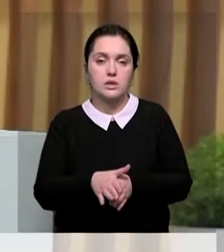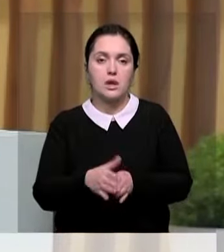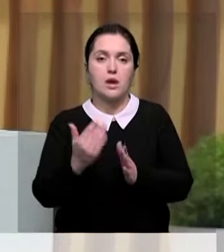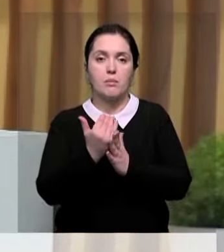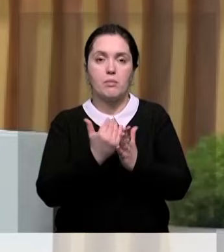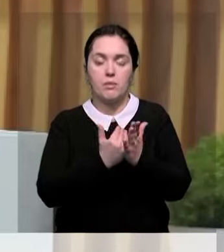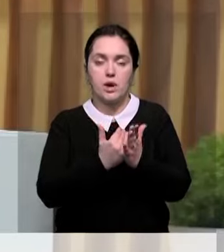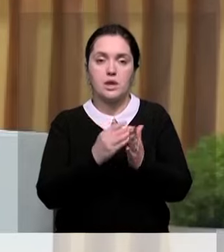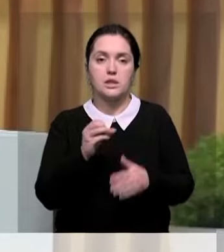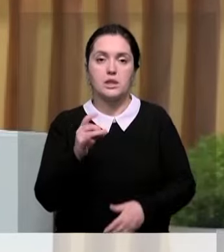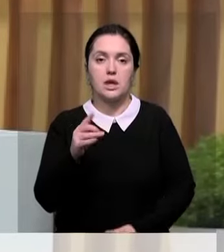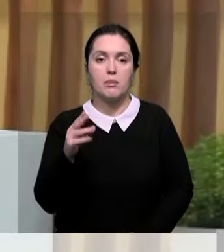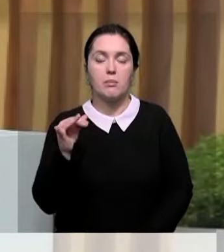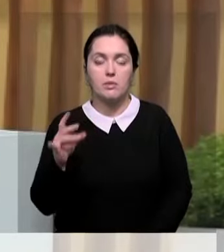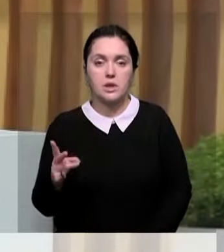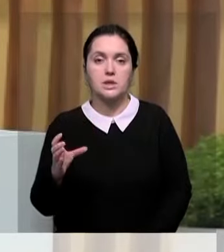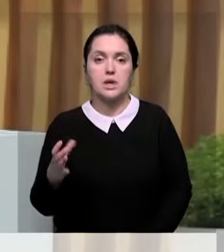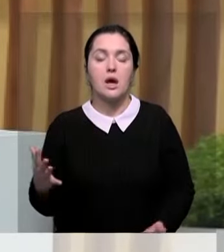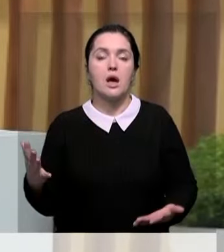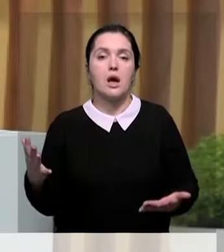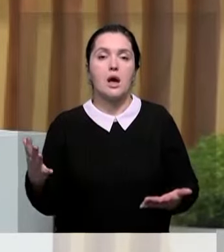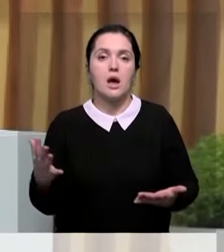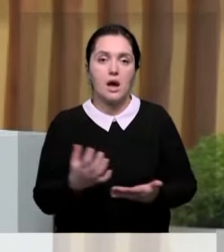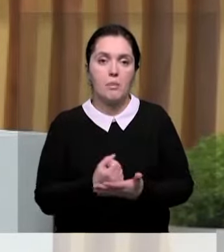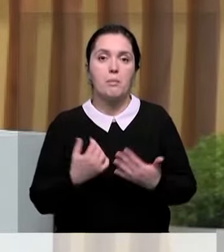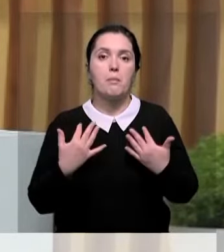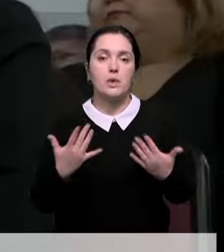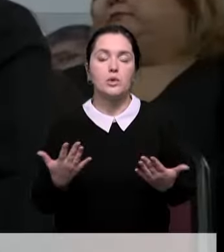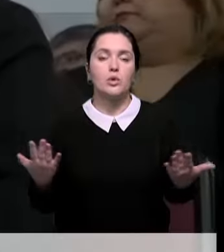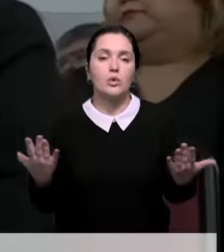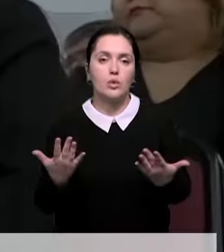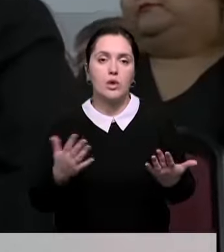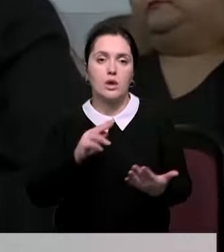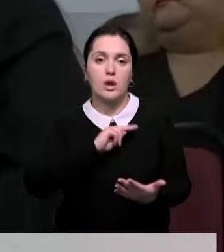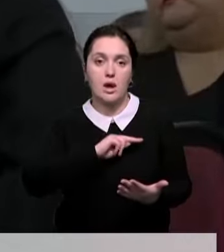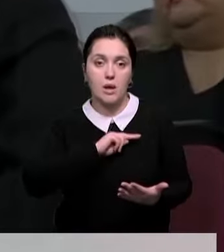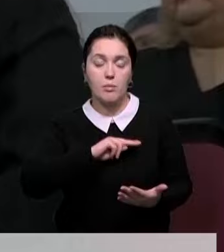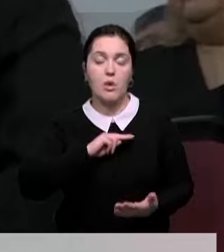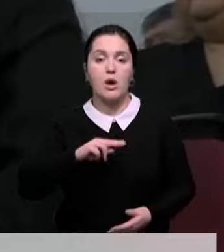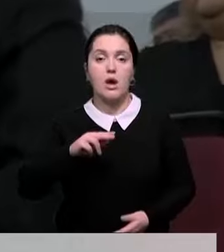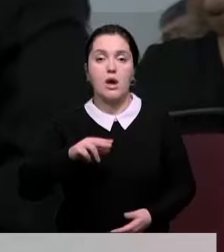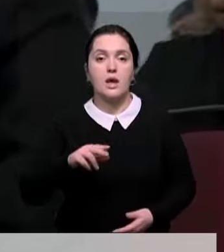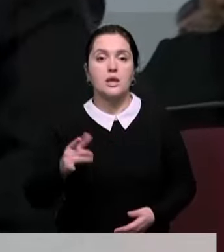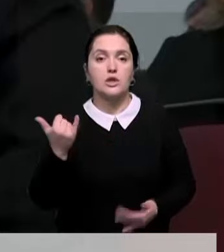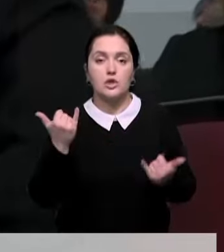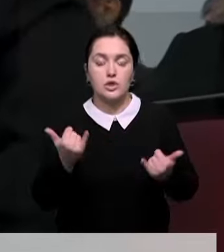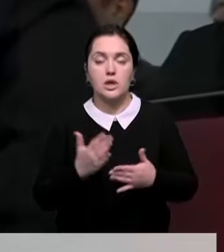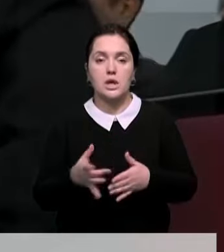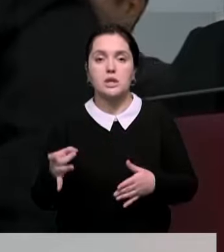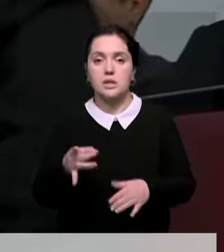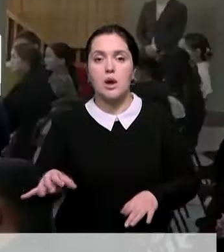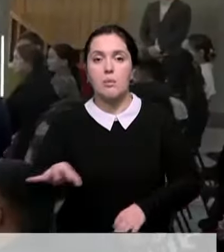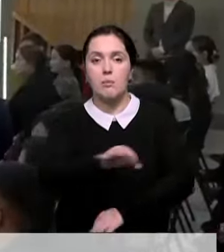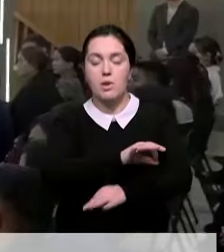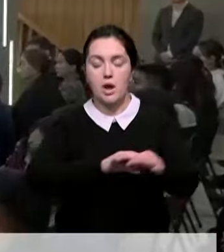программу ЕСРПН с определения потребностей работодателей. Отметим, что в стране созданы республиканский проектный